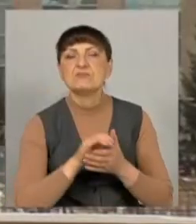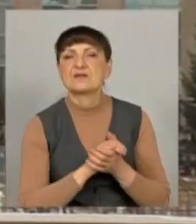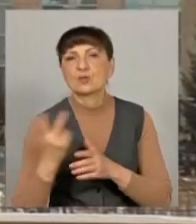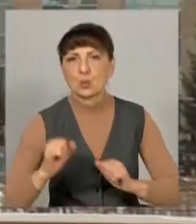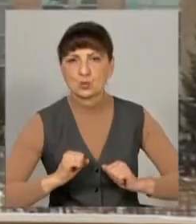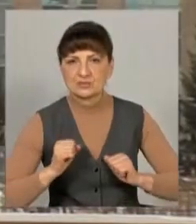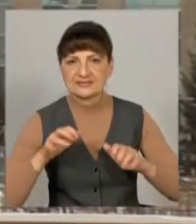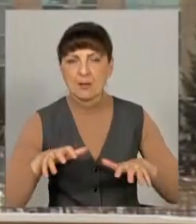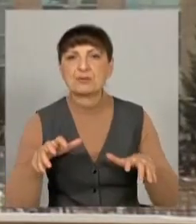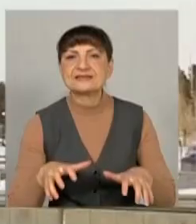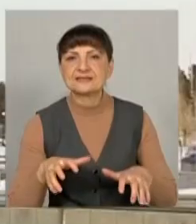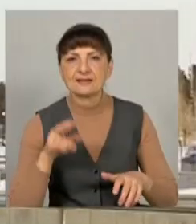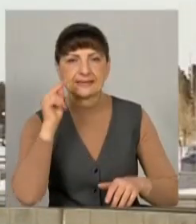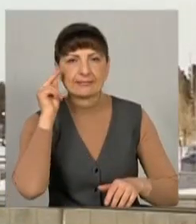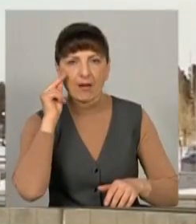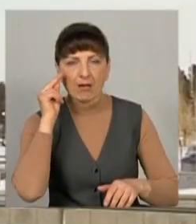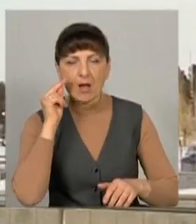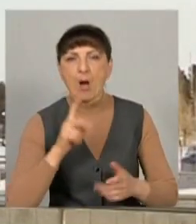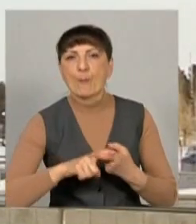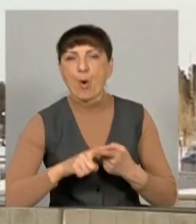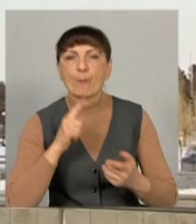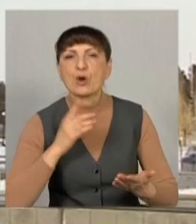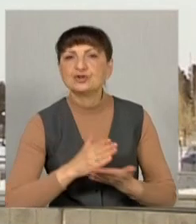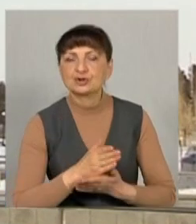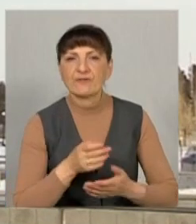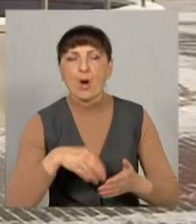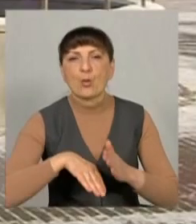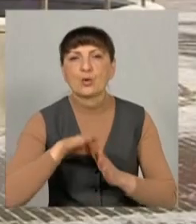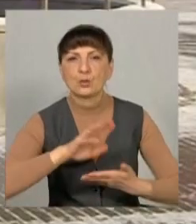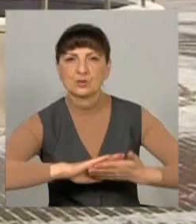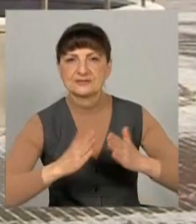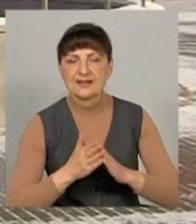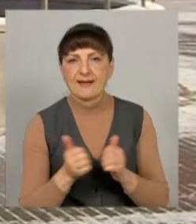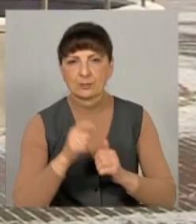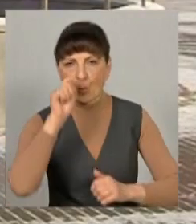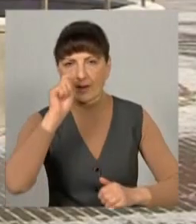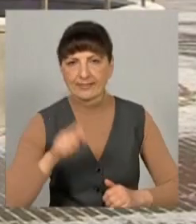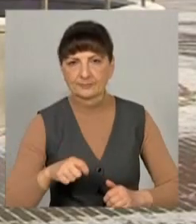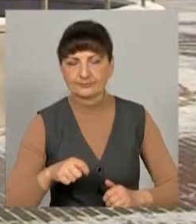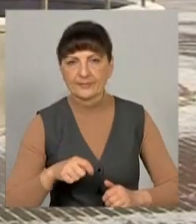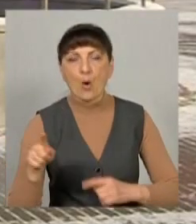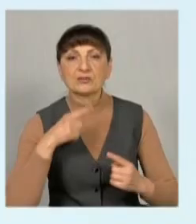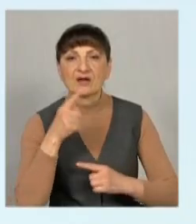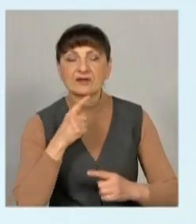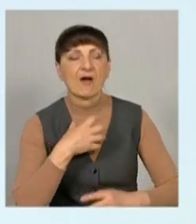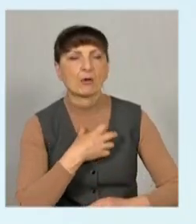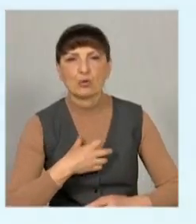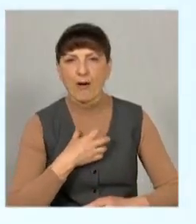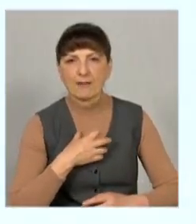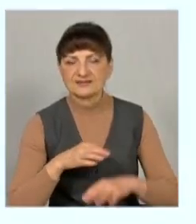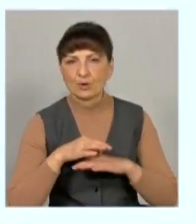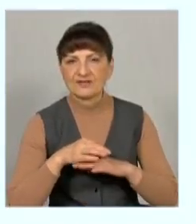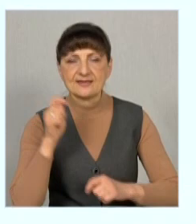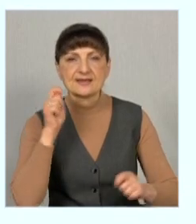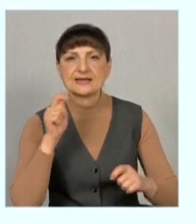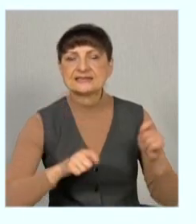усилия председателя КНР Си Цзиньпина по политическому урегулированию ситуации вокруг Украины. Он подчеркнул актуальность проведения